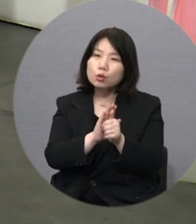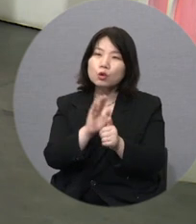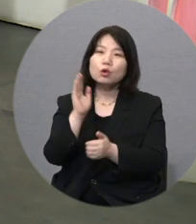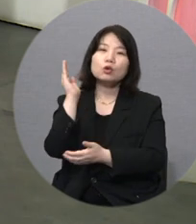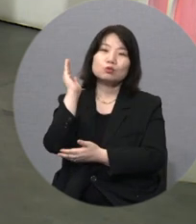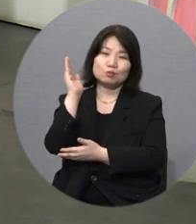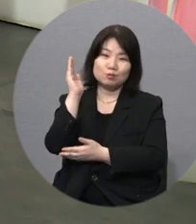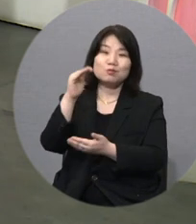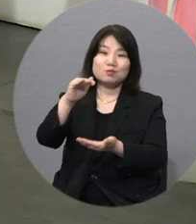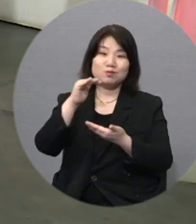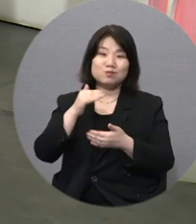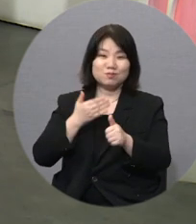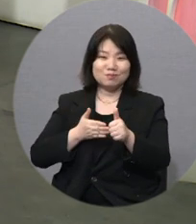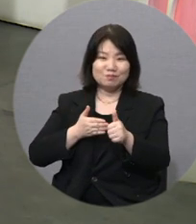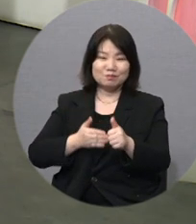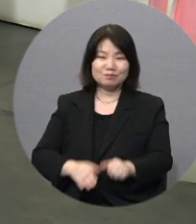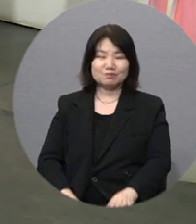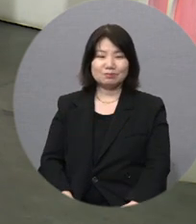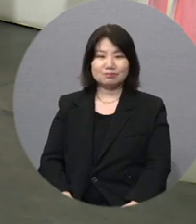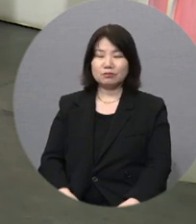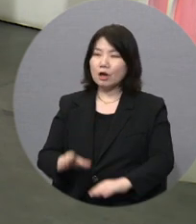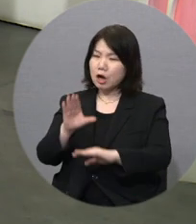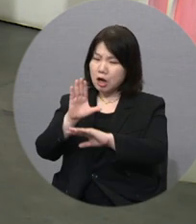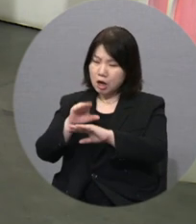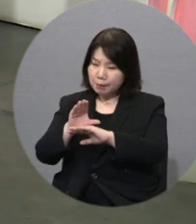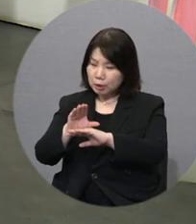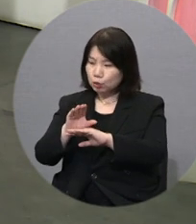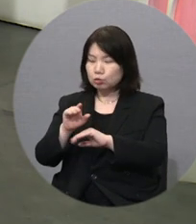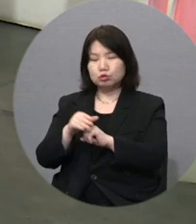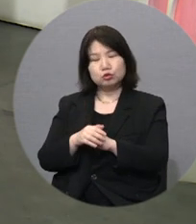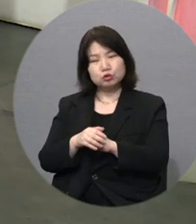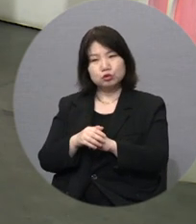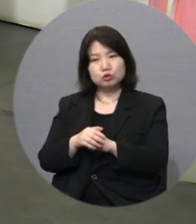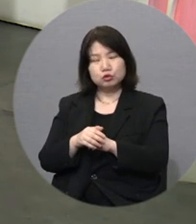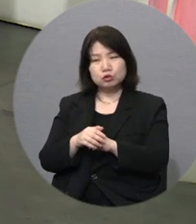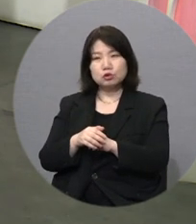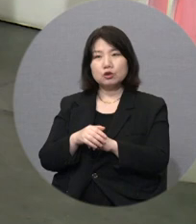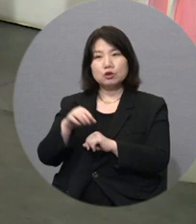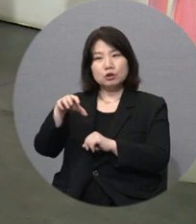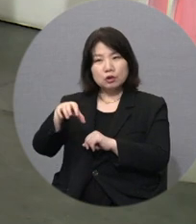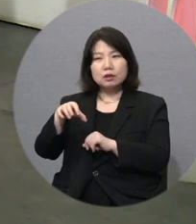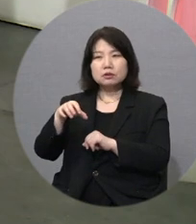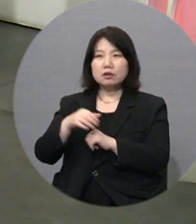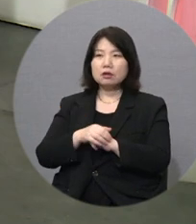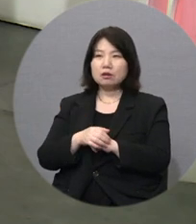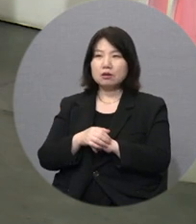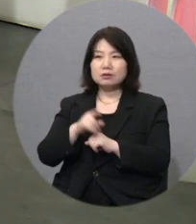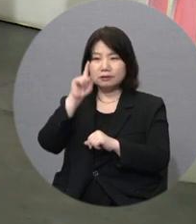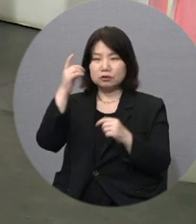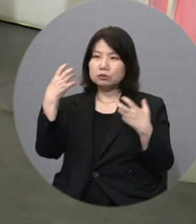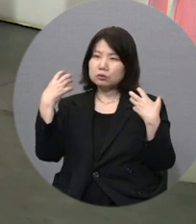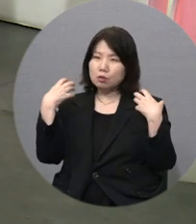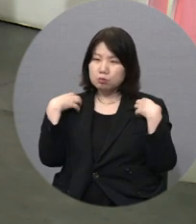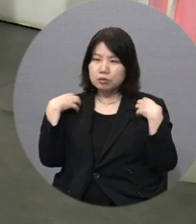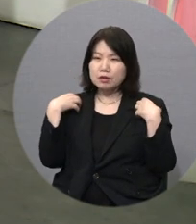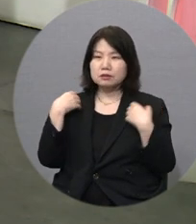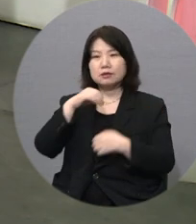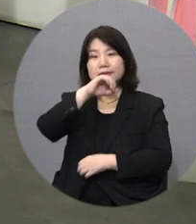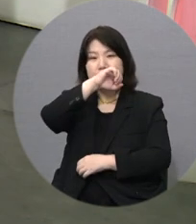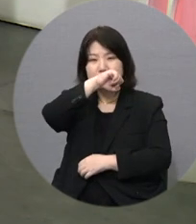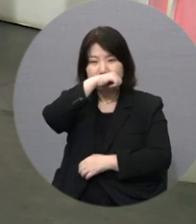한 말씀 해 주세요 방송사가 사실은 어 정부에서는 거의